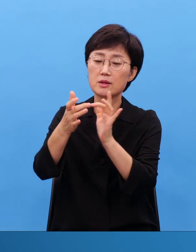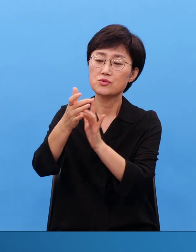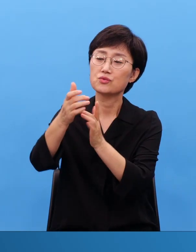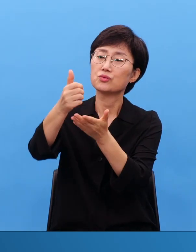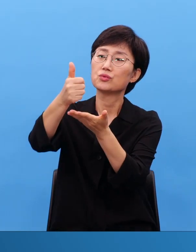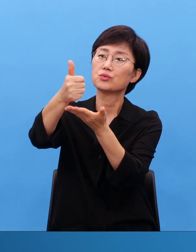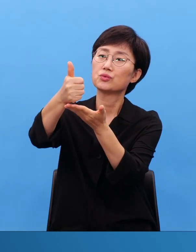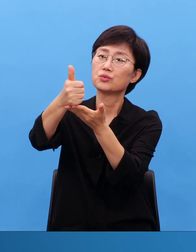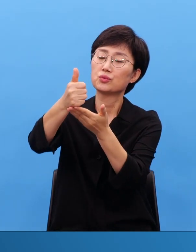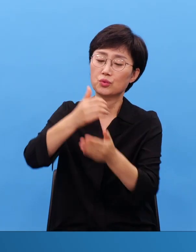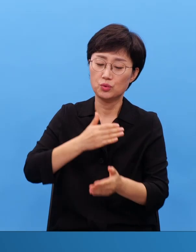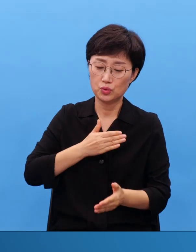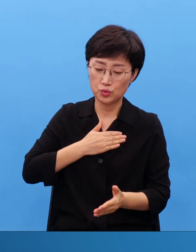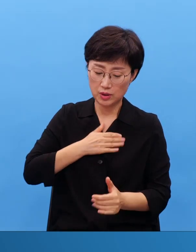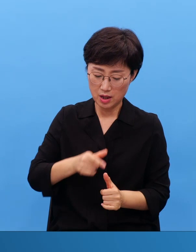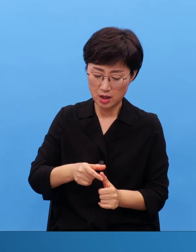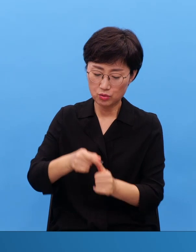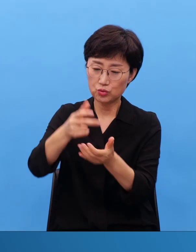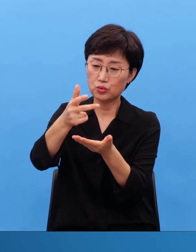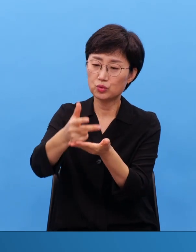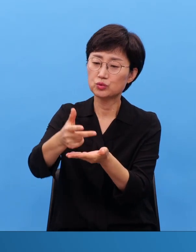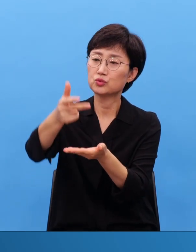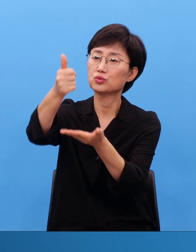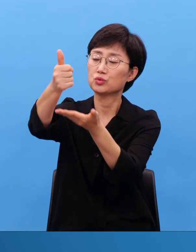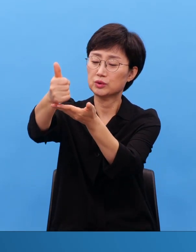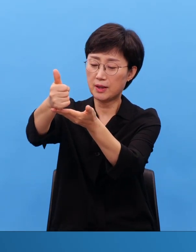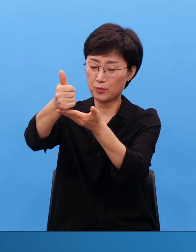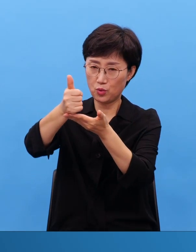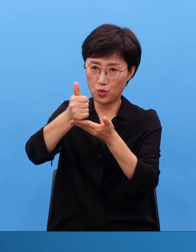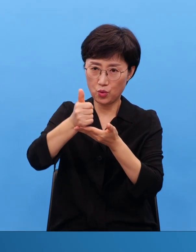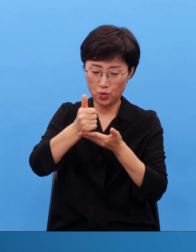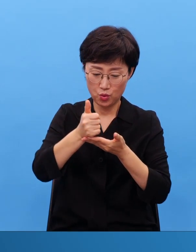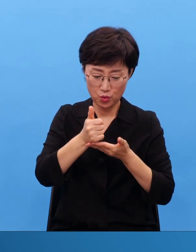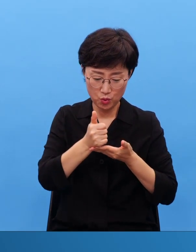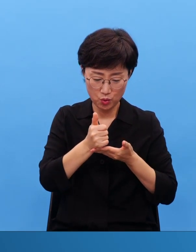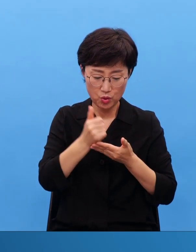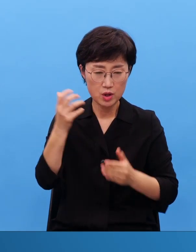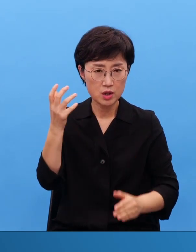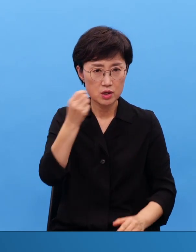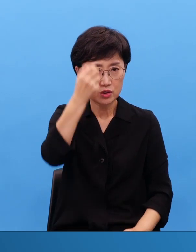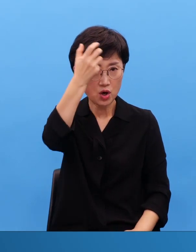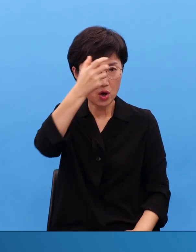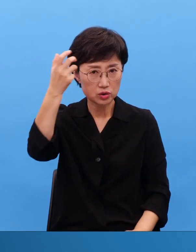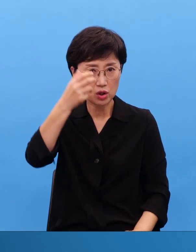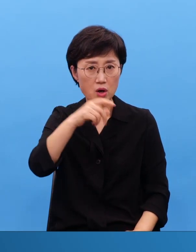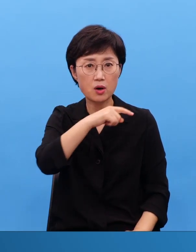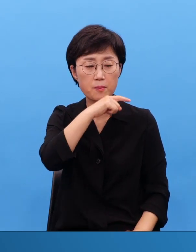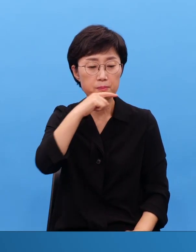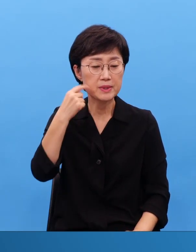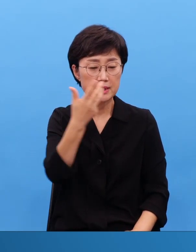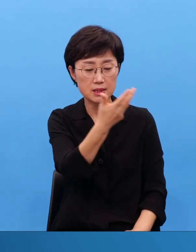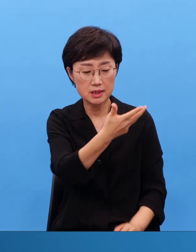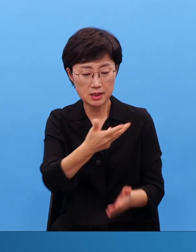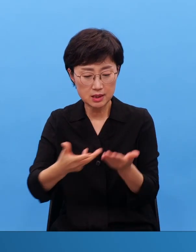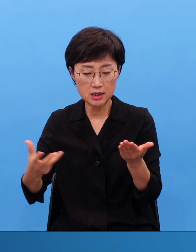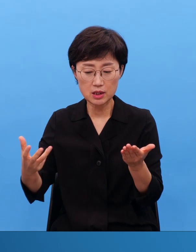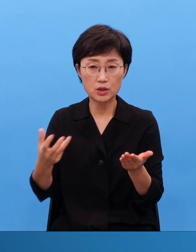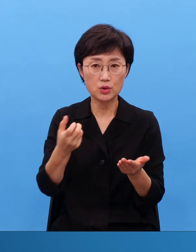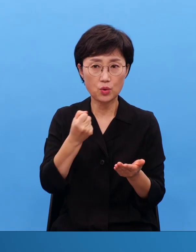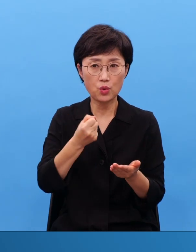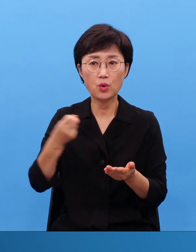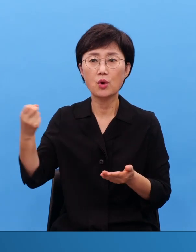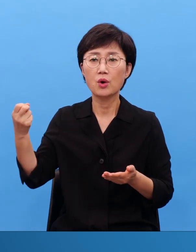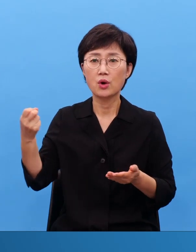예수를 나의 구주 삼고 성령과